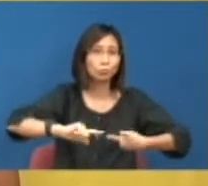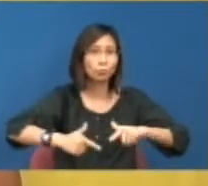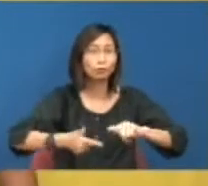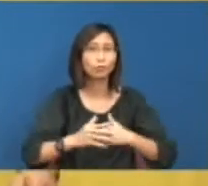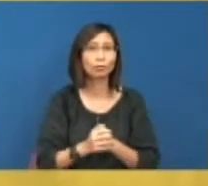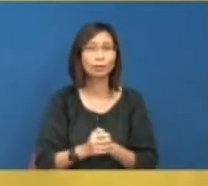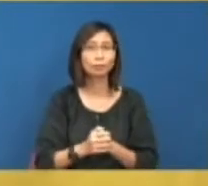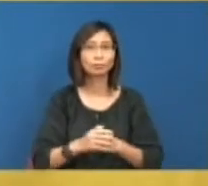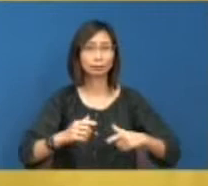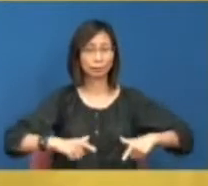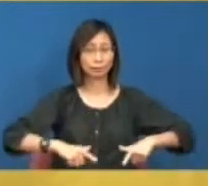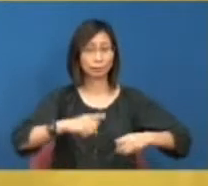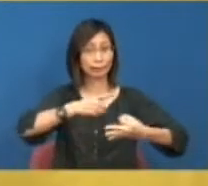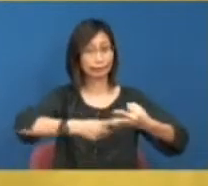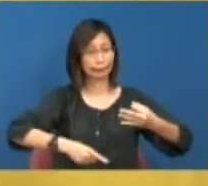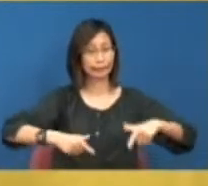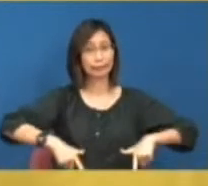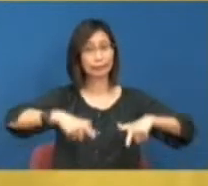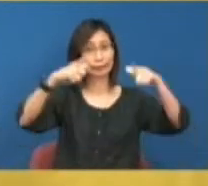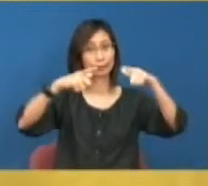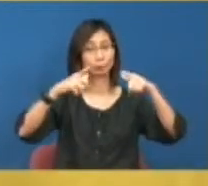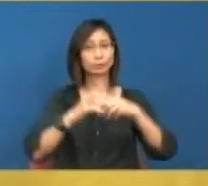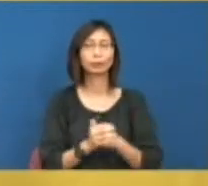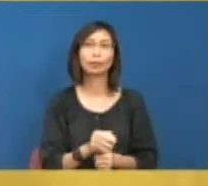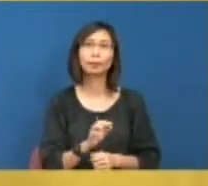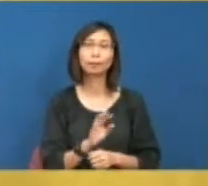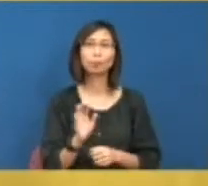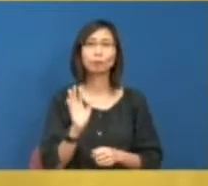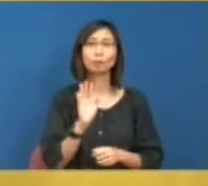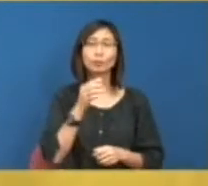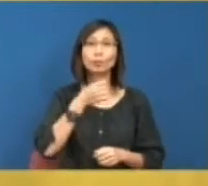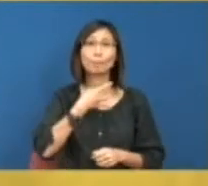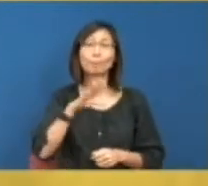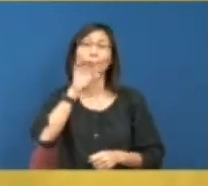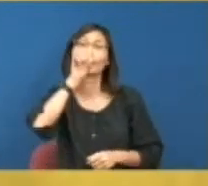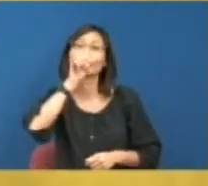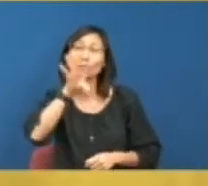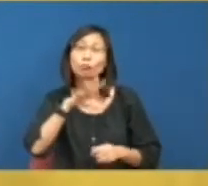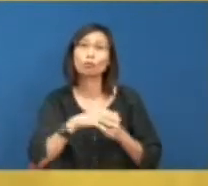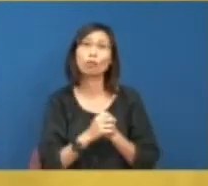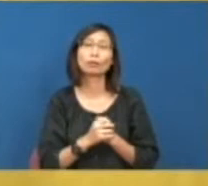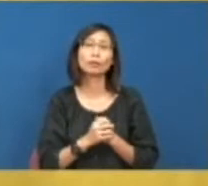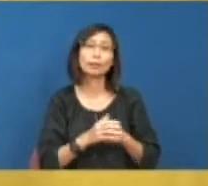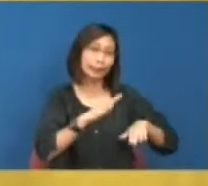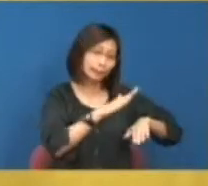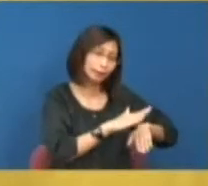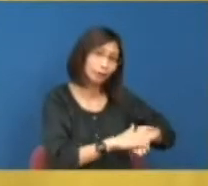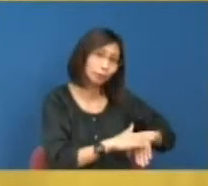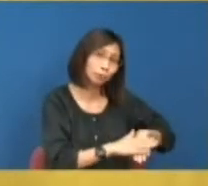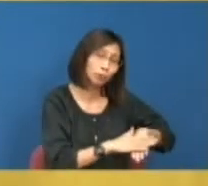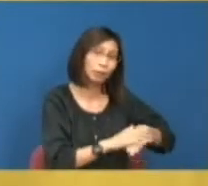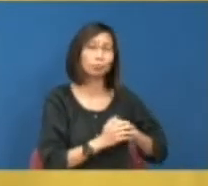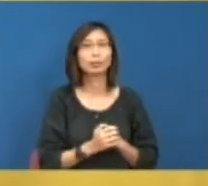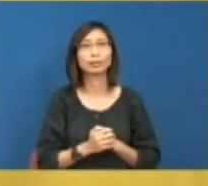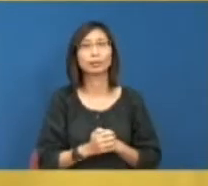林瑞麟咧冇講到話咧，係會暫時各自唔提出嚟住，有兩個月嘅諮詢期。所以換言之，7月13日嘅包圍